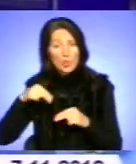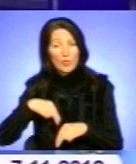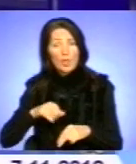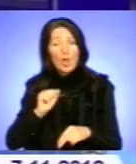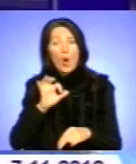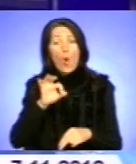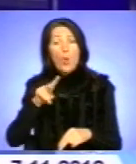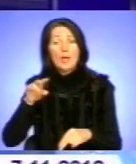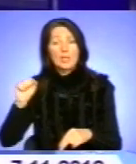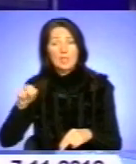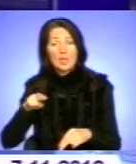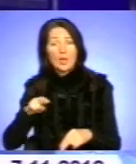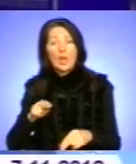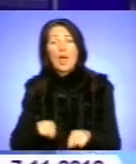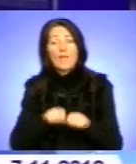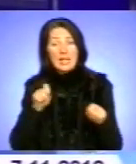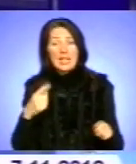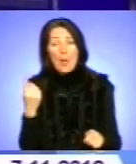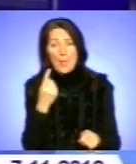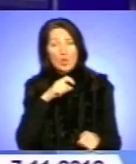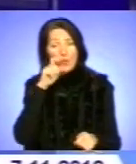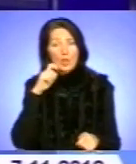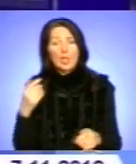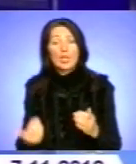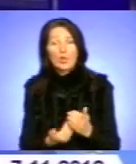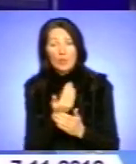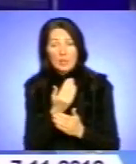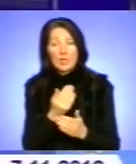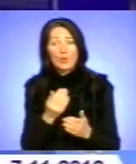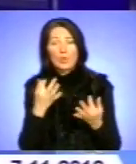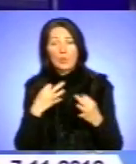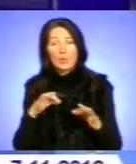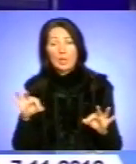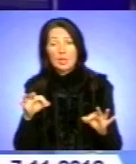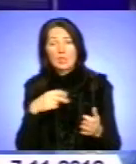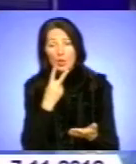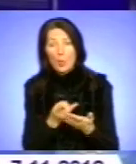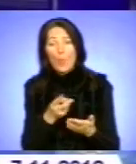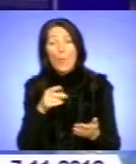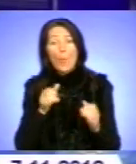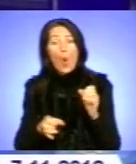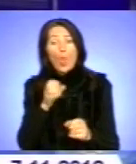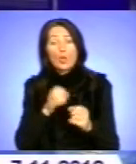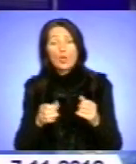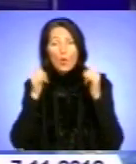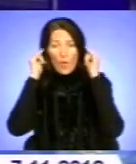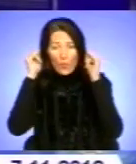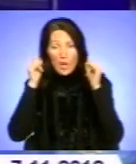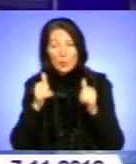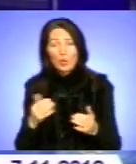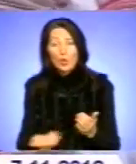Покровського району відкрили першу в Україні інноваційну демонстраційну молочну ферму сімейного типу на 120